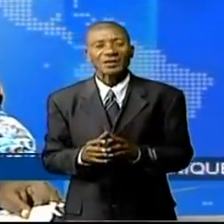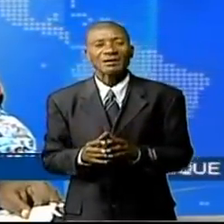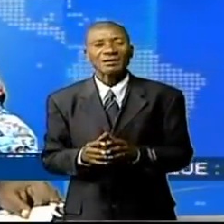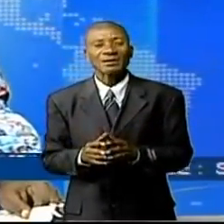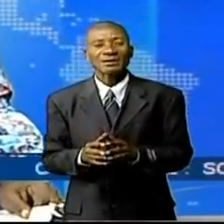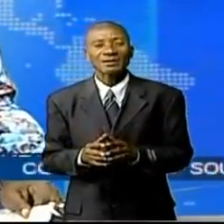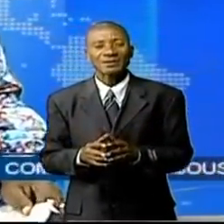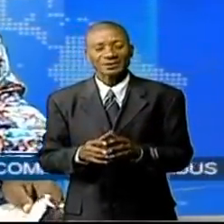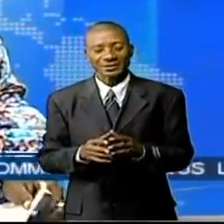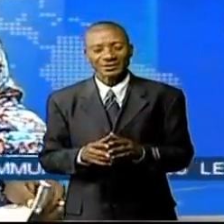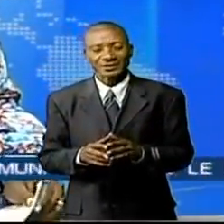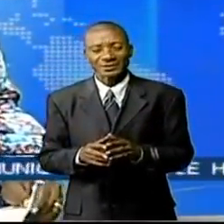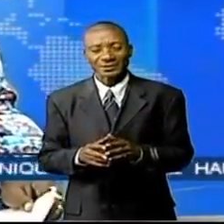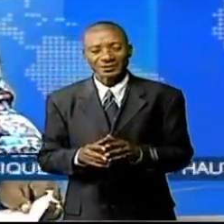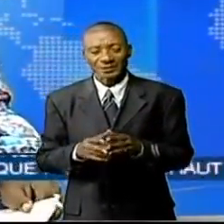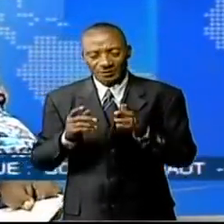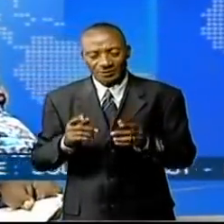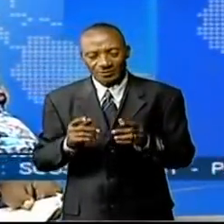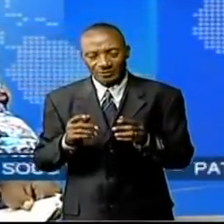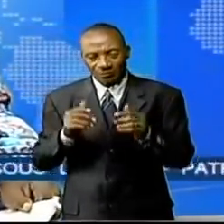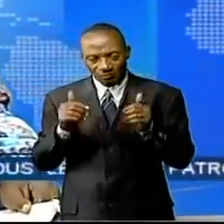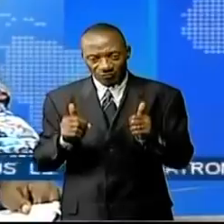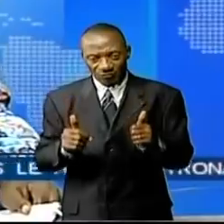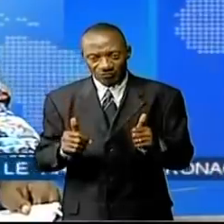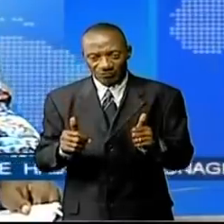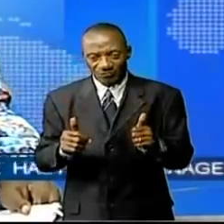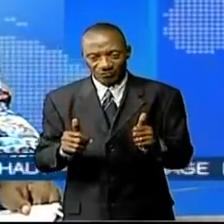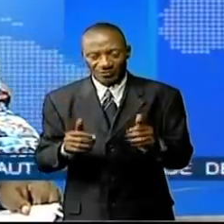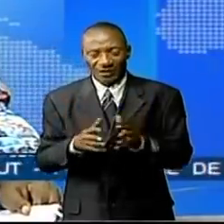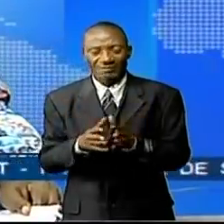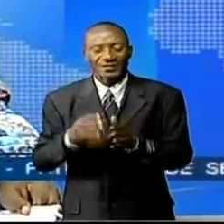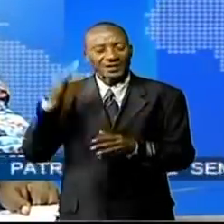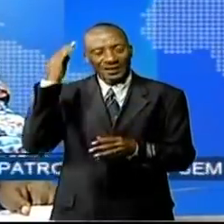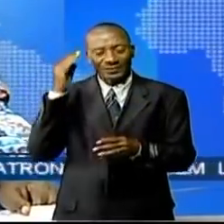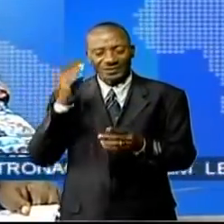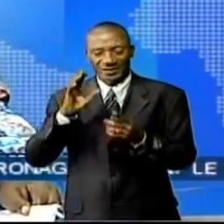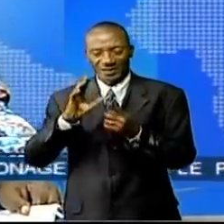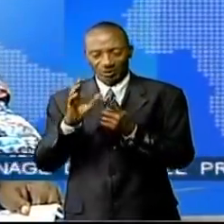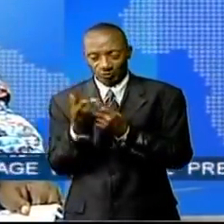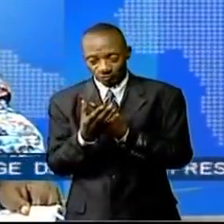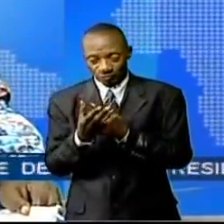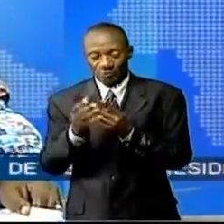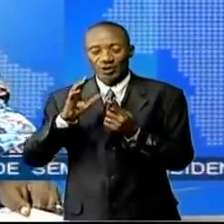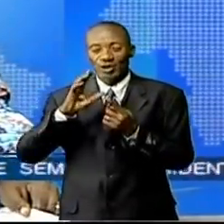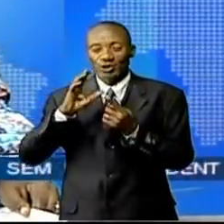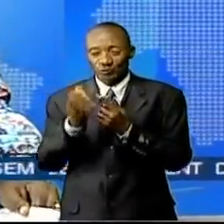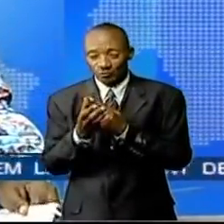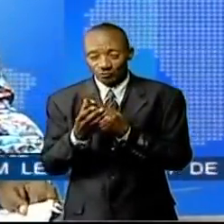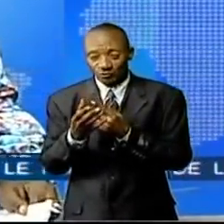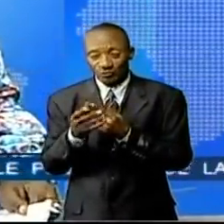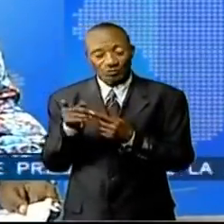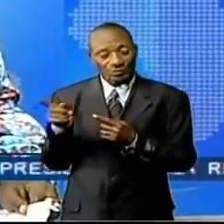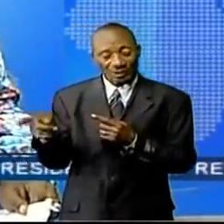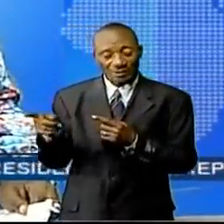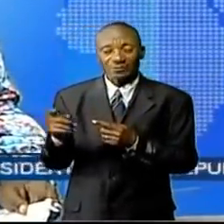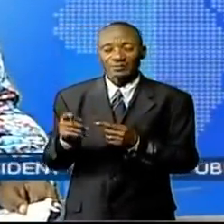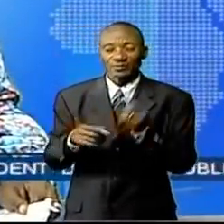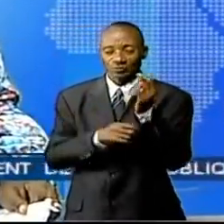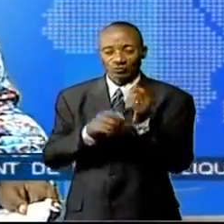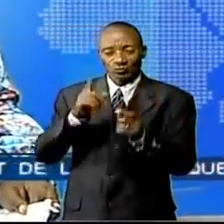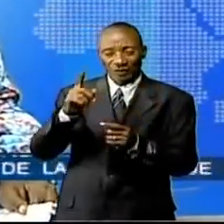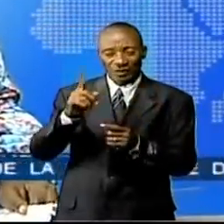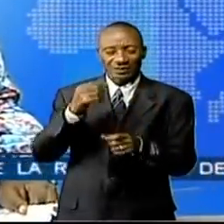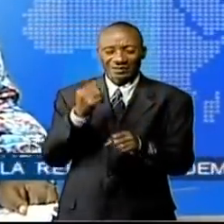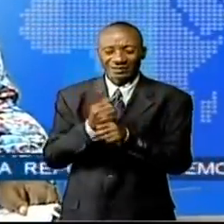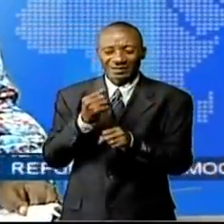donc qui justifie la visite de la ministre de la Culture au domicile de Manda Tchéboua. Dans un autre décor, Catherine Katungu a